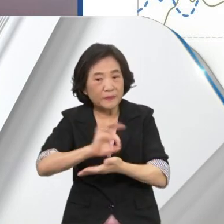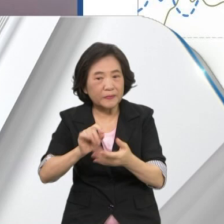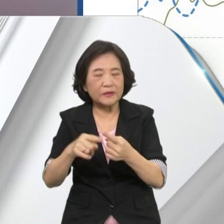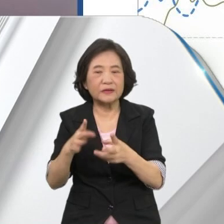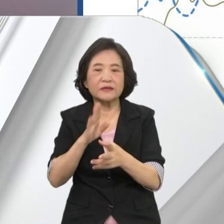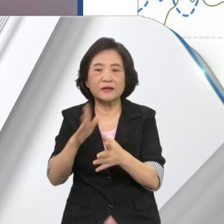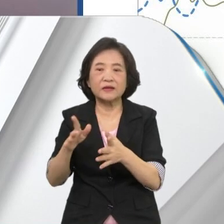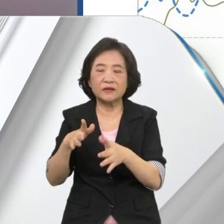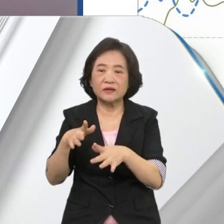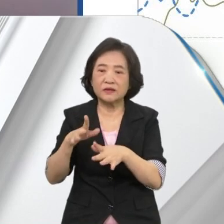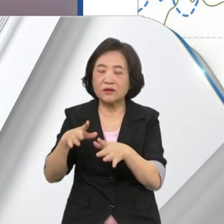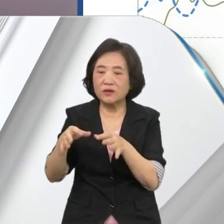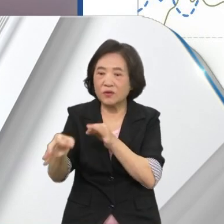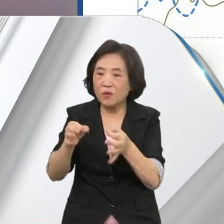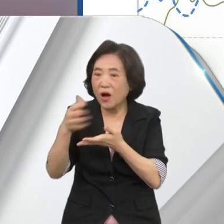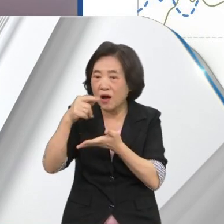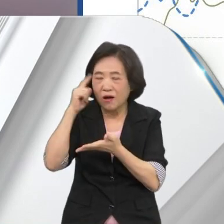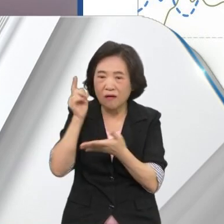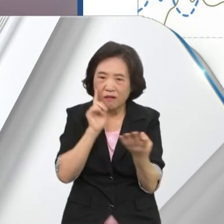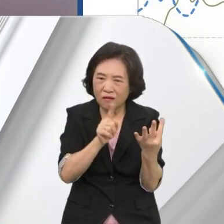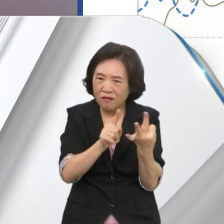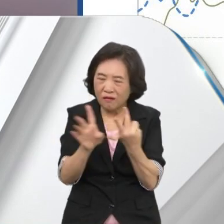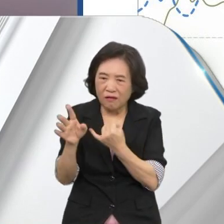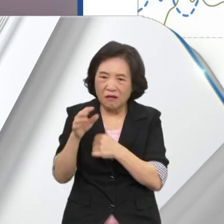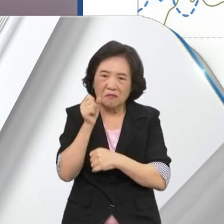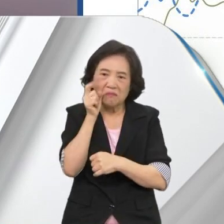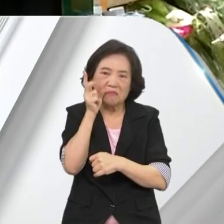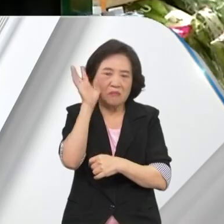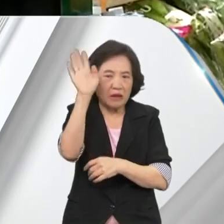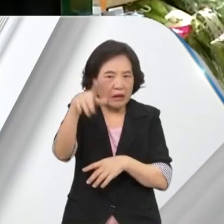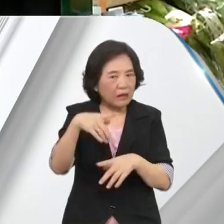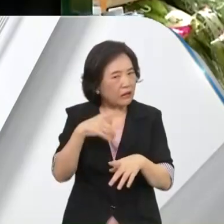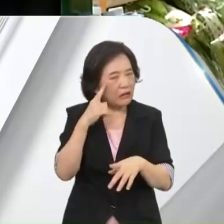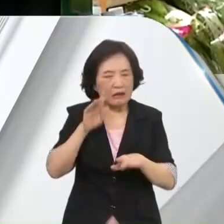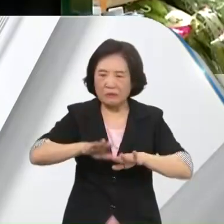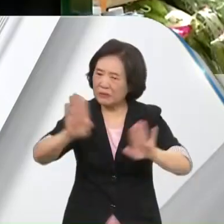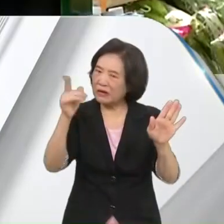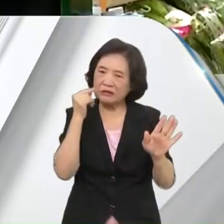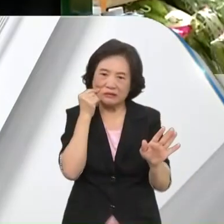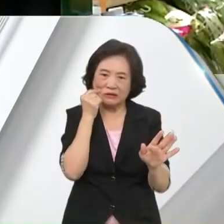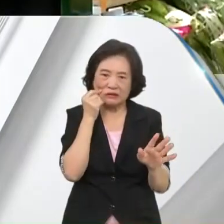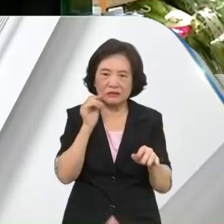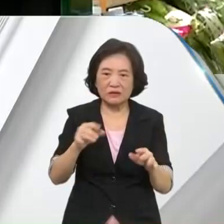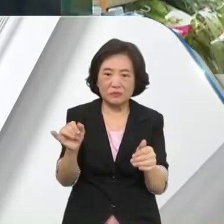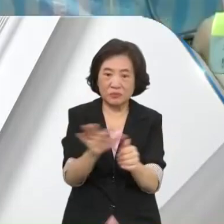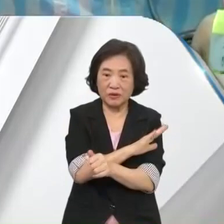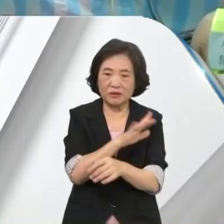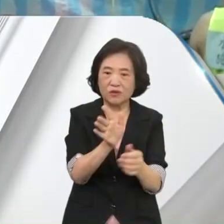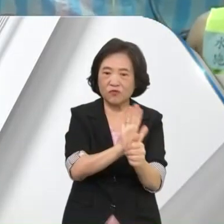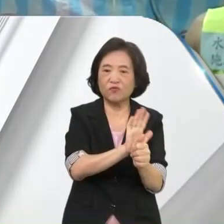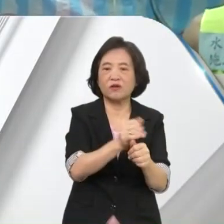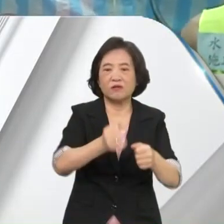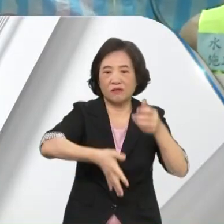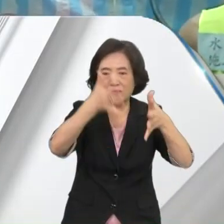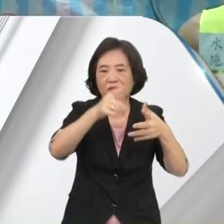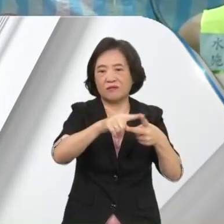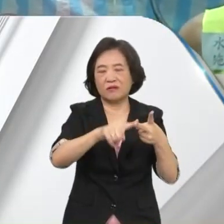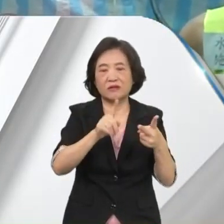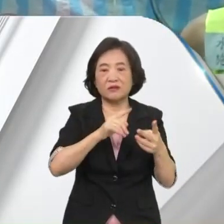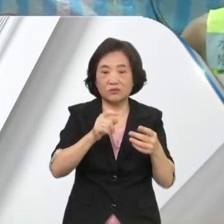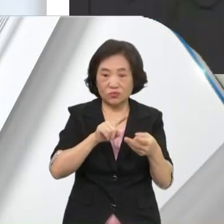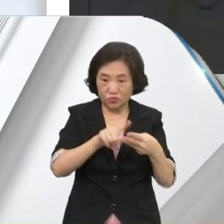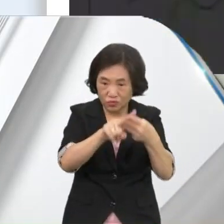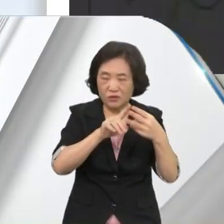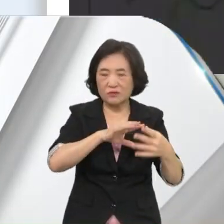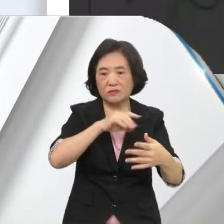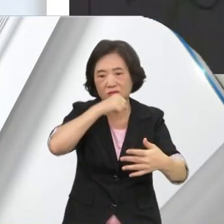券业也跌，对未来半年景气持都悲观。 目前受到影响比较多的，大概在服务业跟营建业，因为是以内需为主。